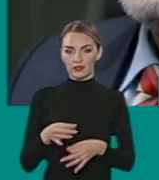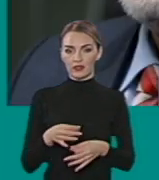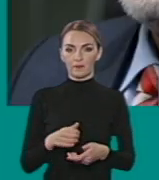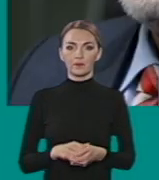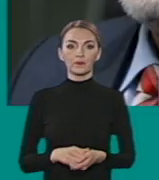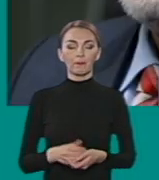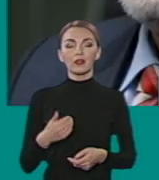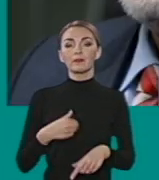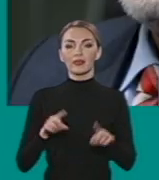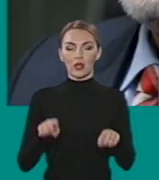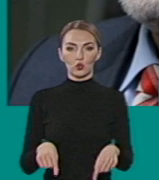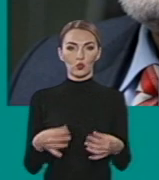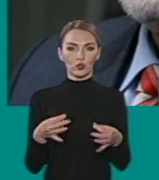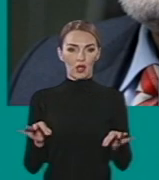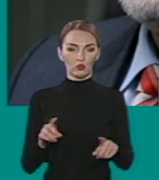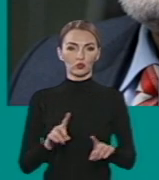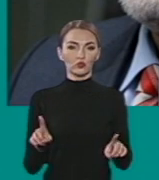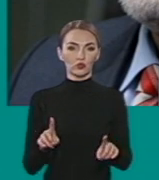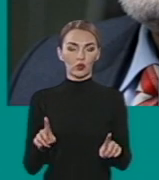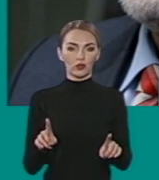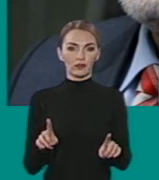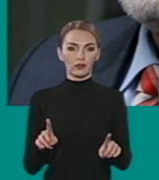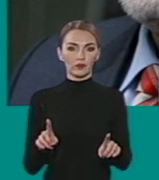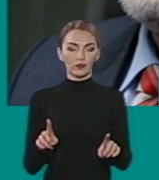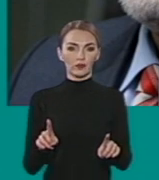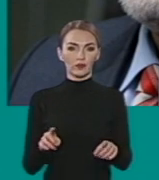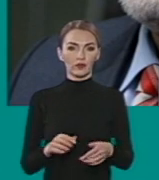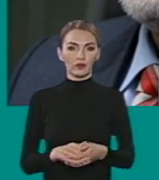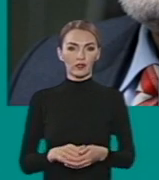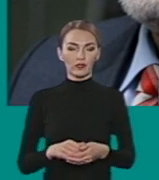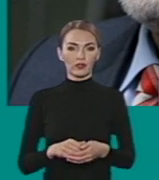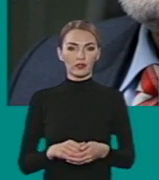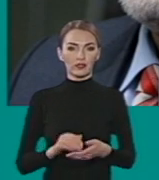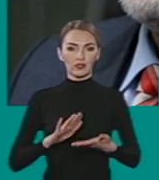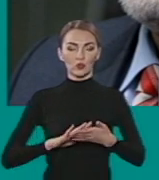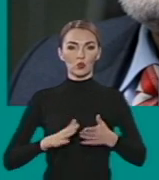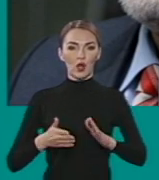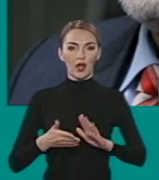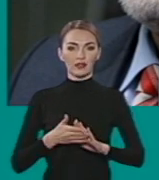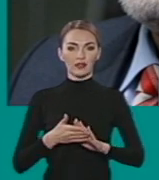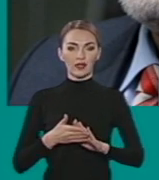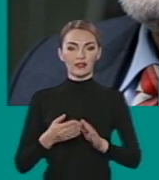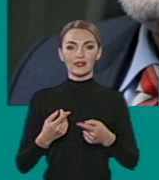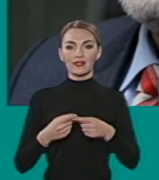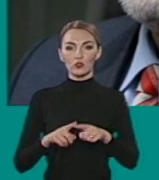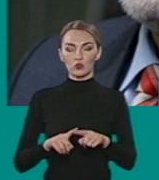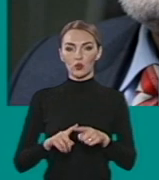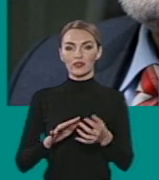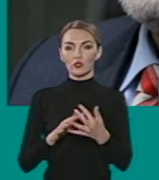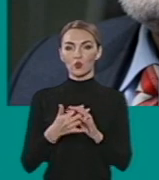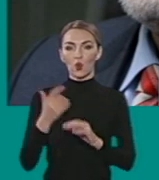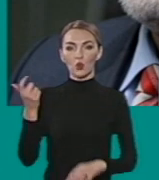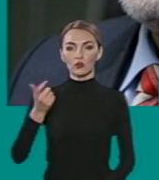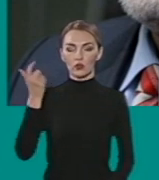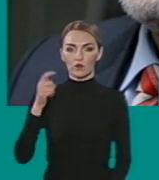теж допускаємося того, що, виходячи з тієї критичної ситуації, з технічною сільськогосподарською